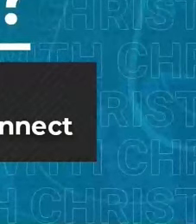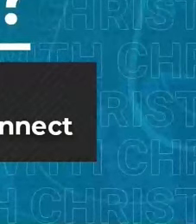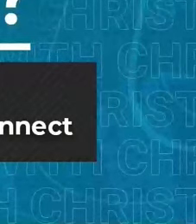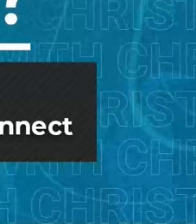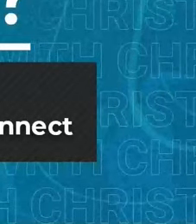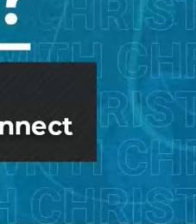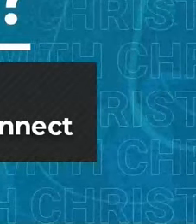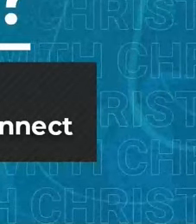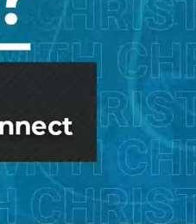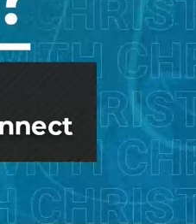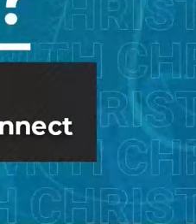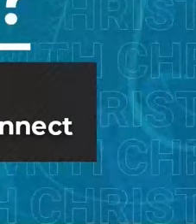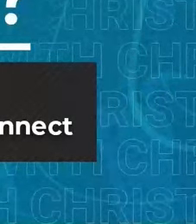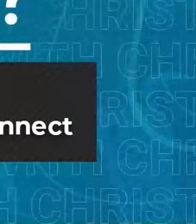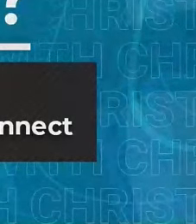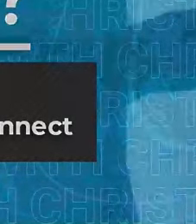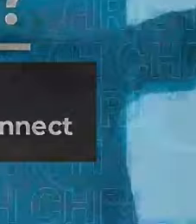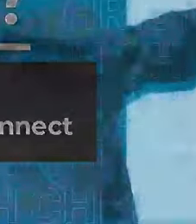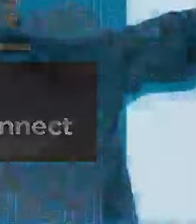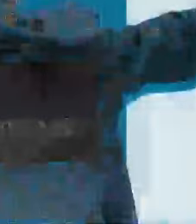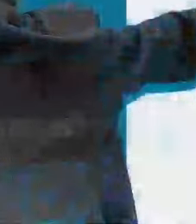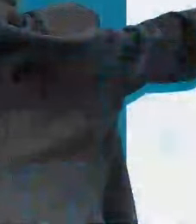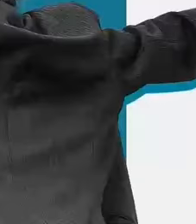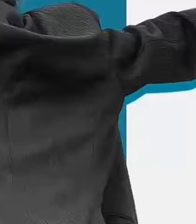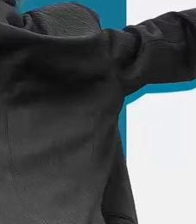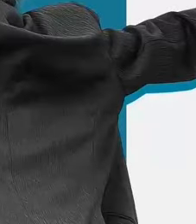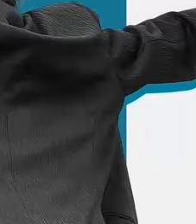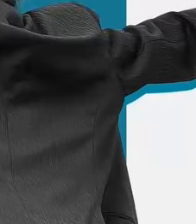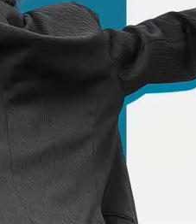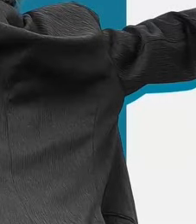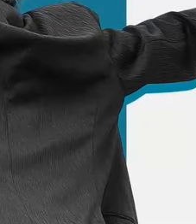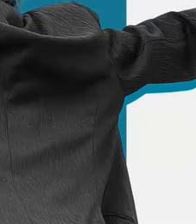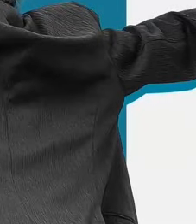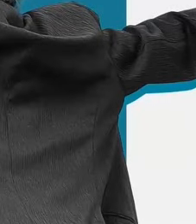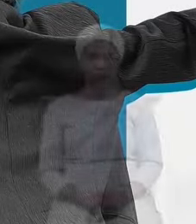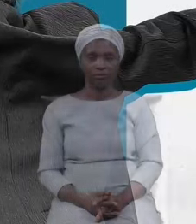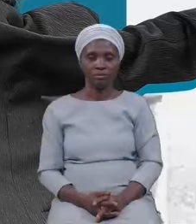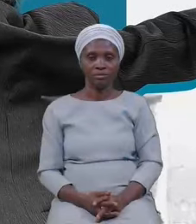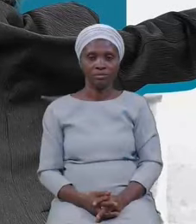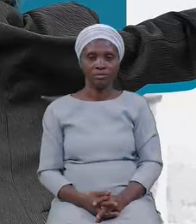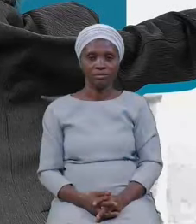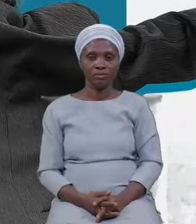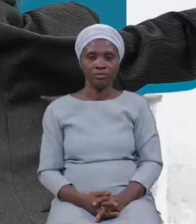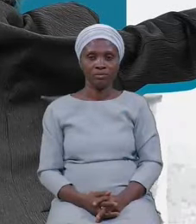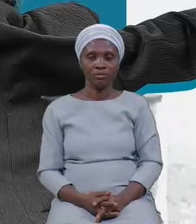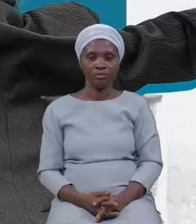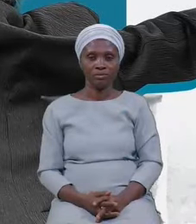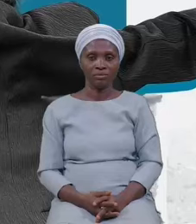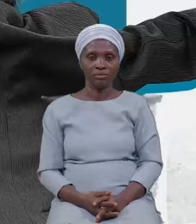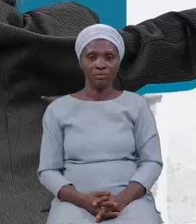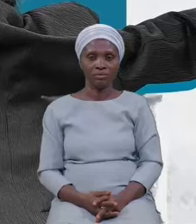Partout, dans tous les lieux de croisade, partout nous sommes rassemblés, que les